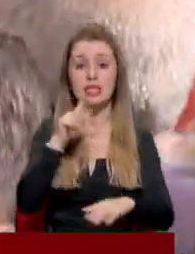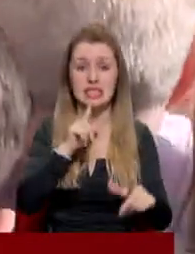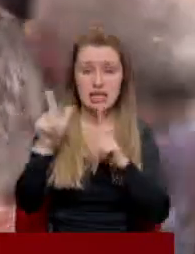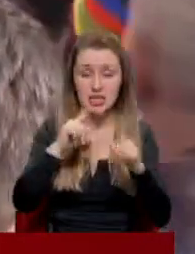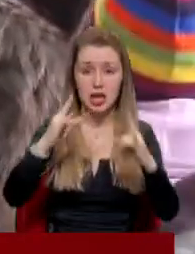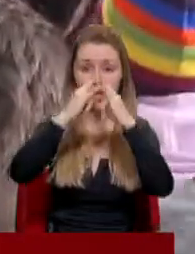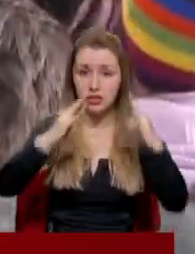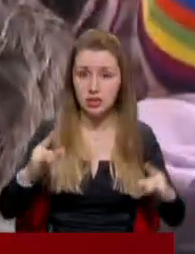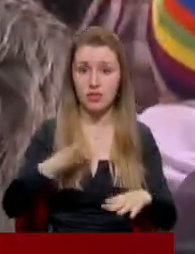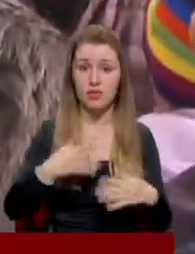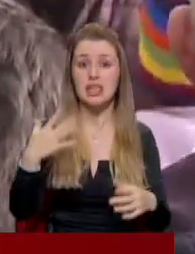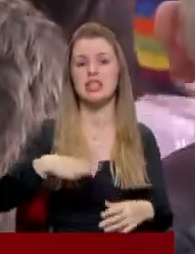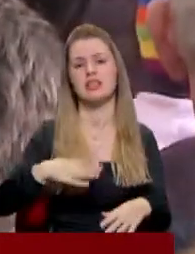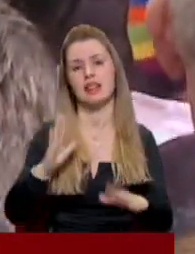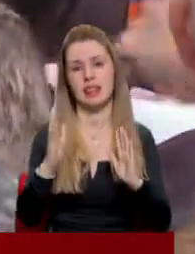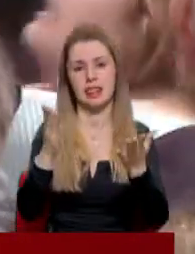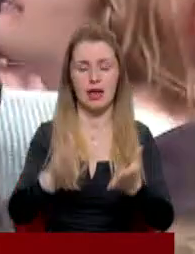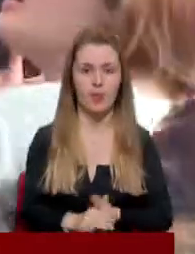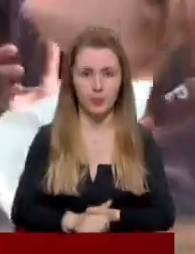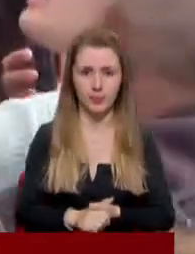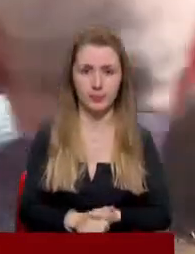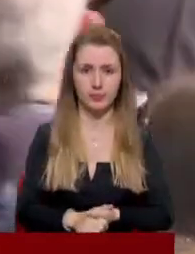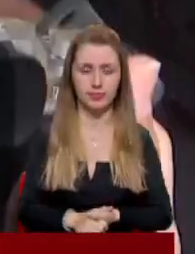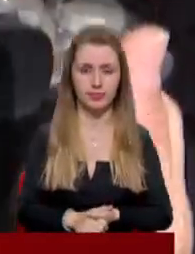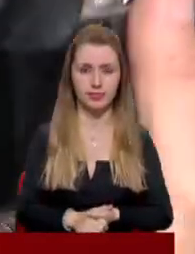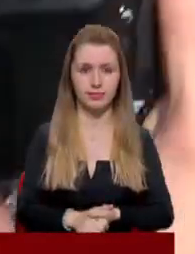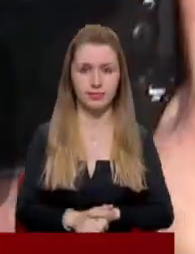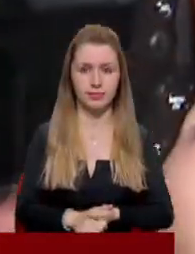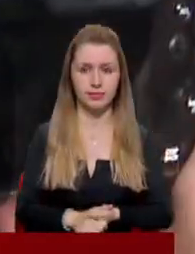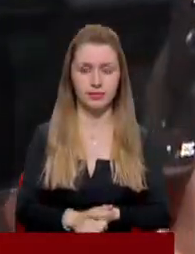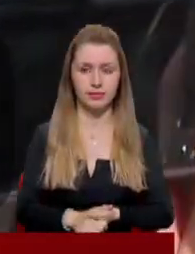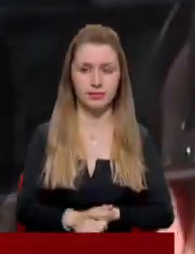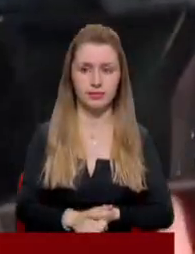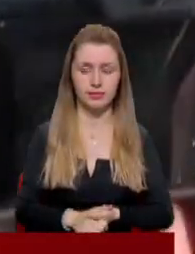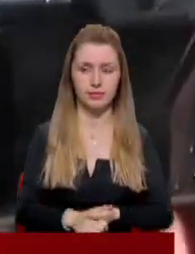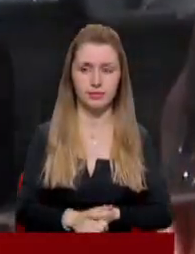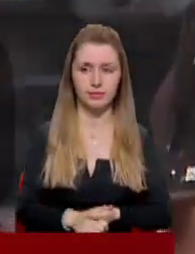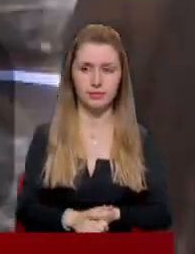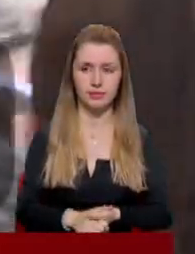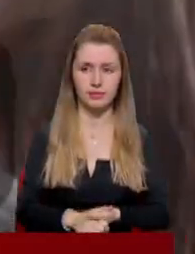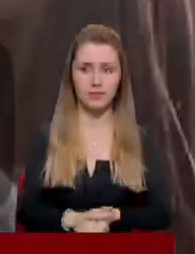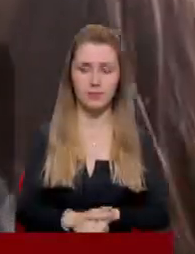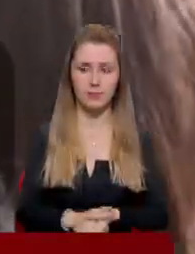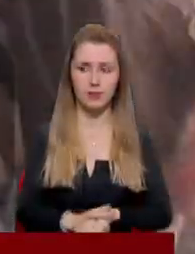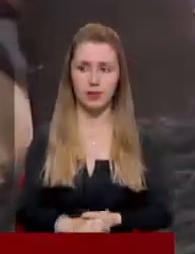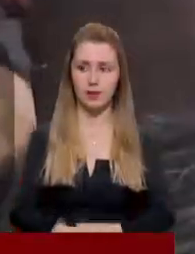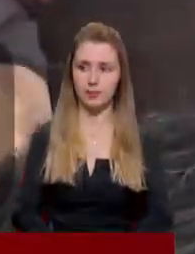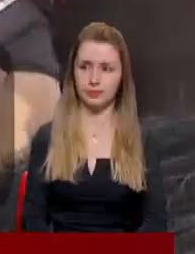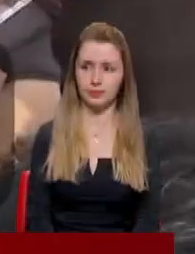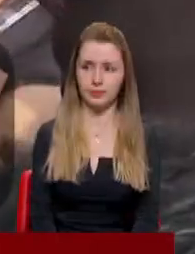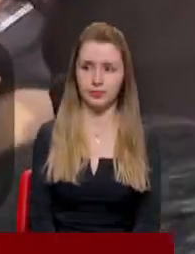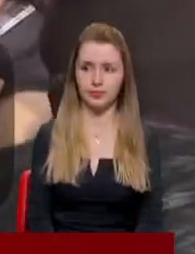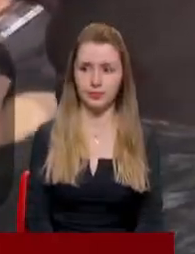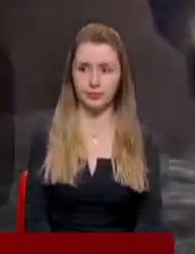çadır, konteyner, su isyanları tarafları karşı karşıya getirdi. 2 tane kız çocuğum var. Kocam yok. Ben bir çadır istiyorum.